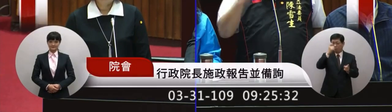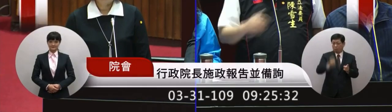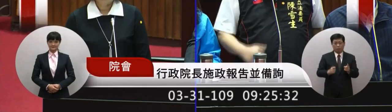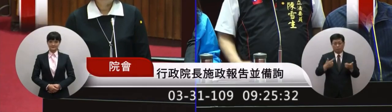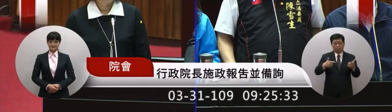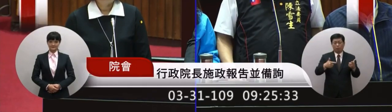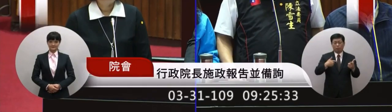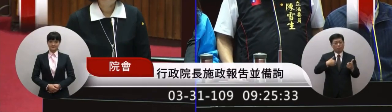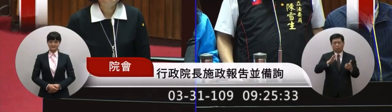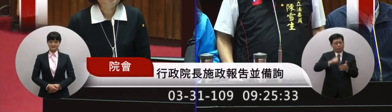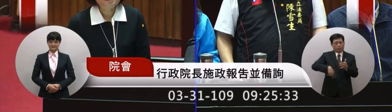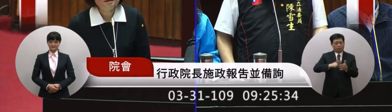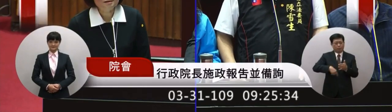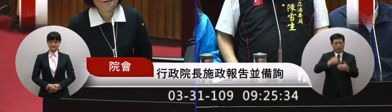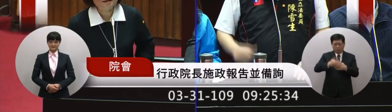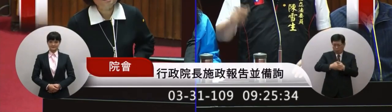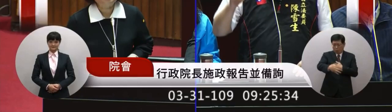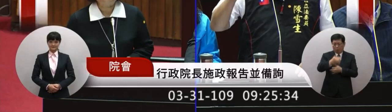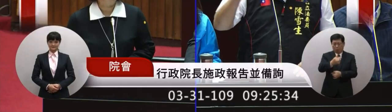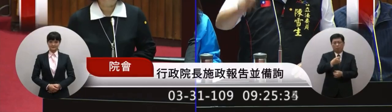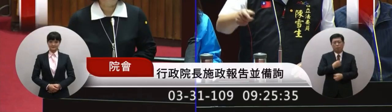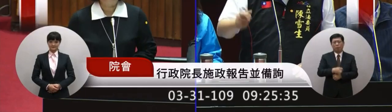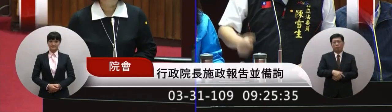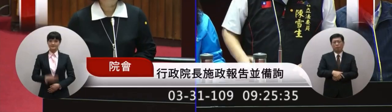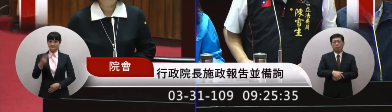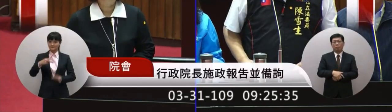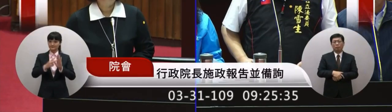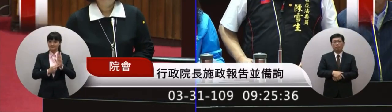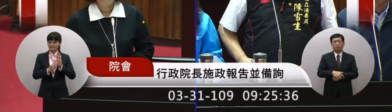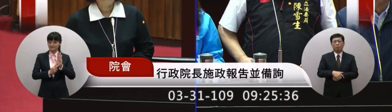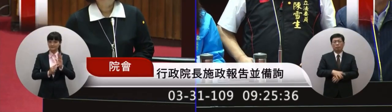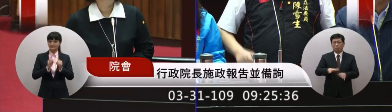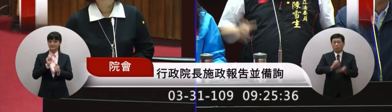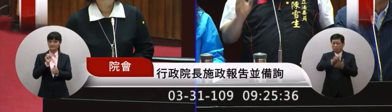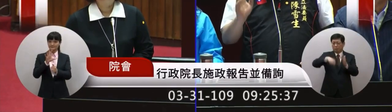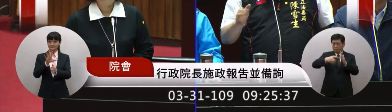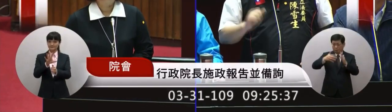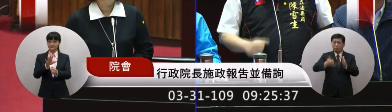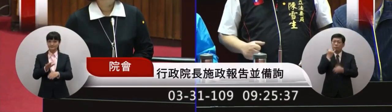来。我还干单有 SOP 程序，能不能报告